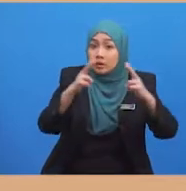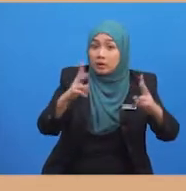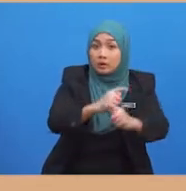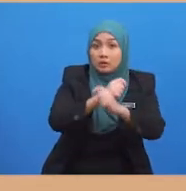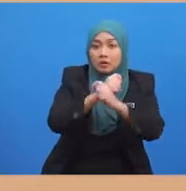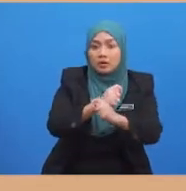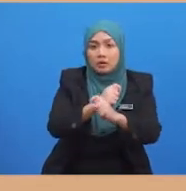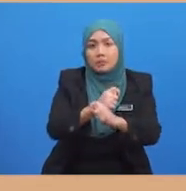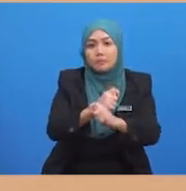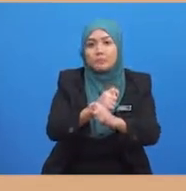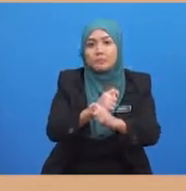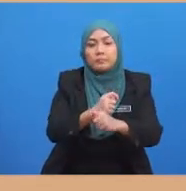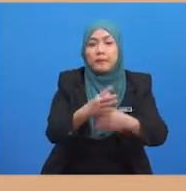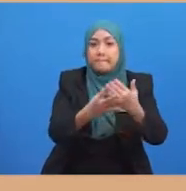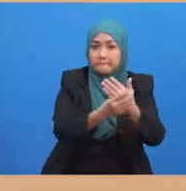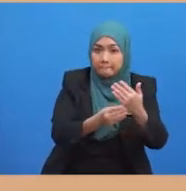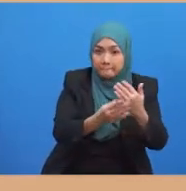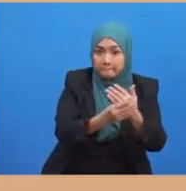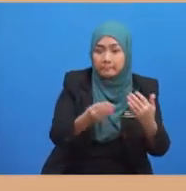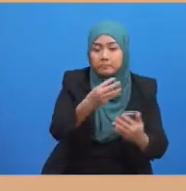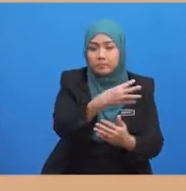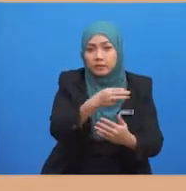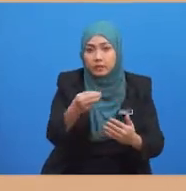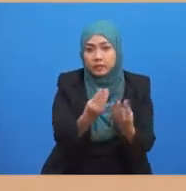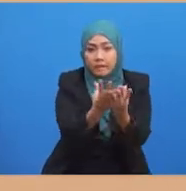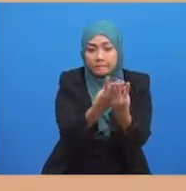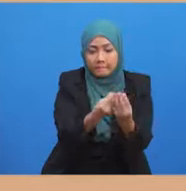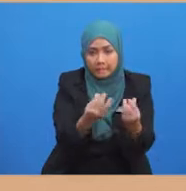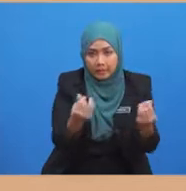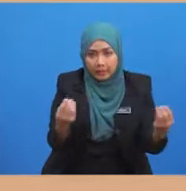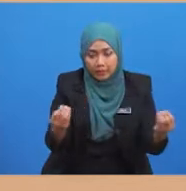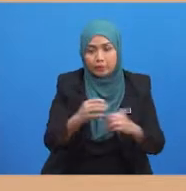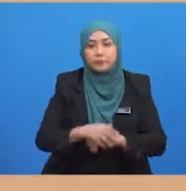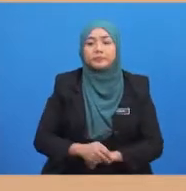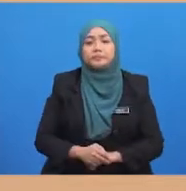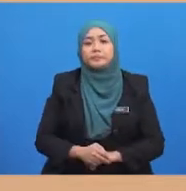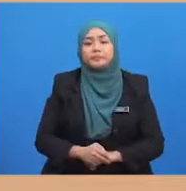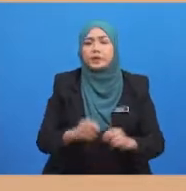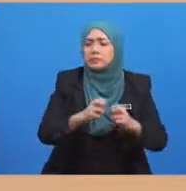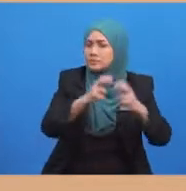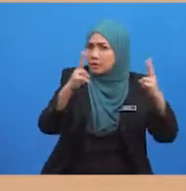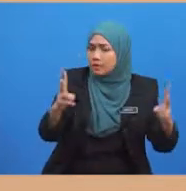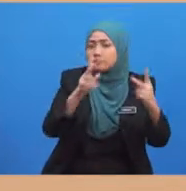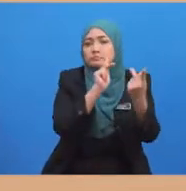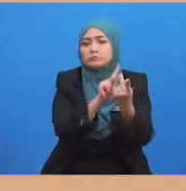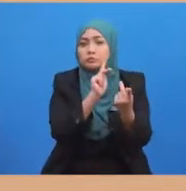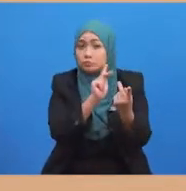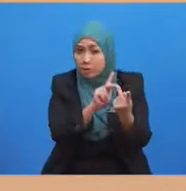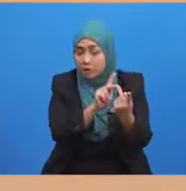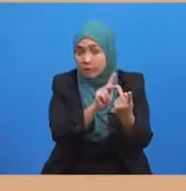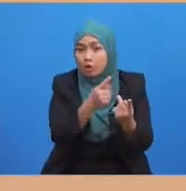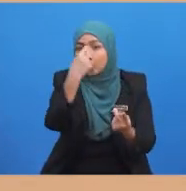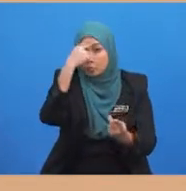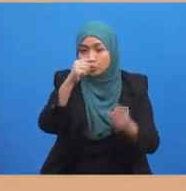tahan terhadap minyak dan pelarut. Getah ini sangat sesuai untuk